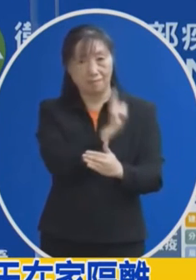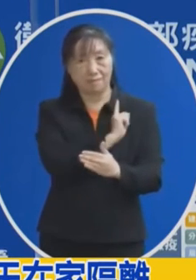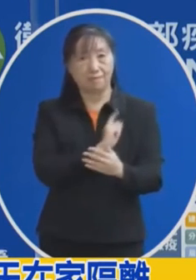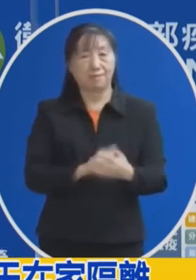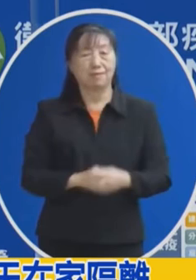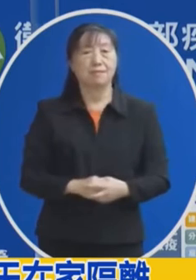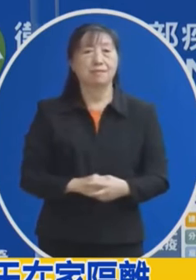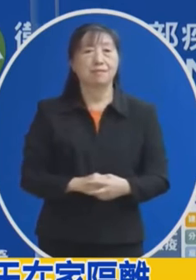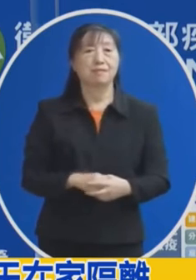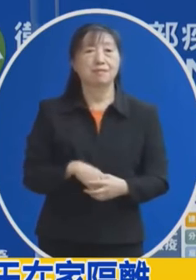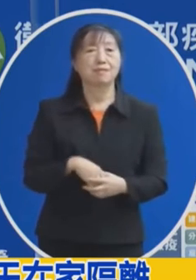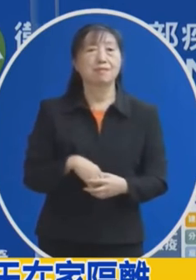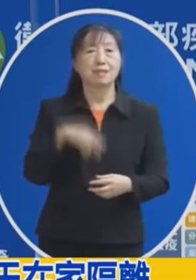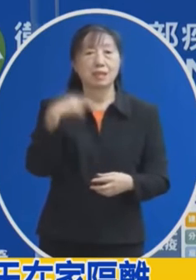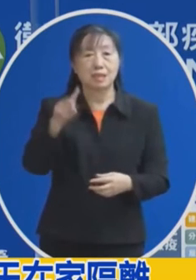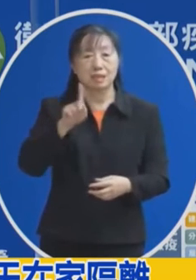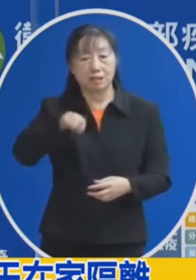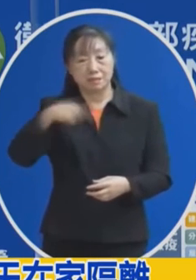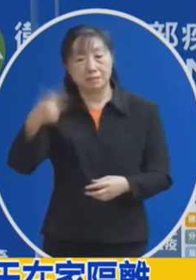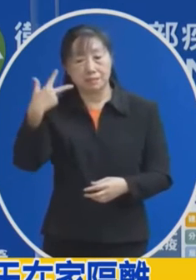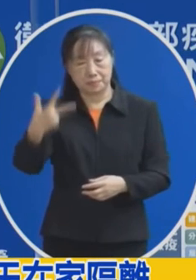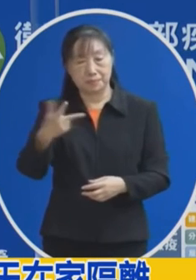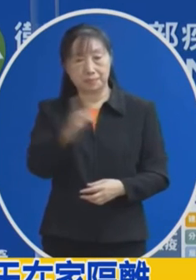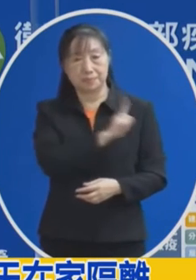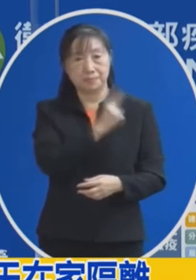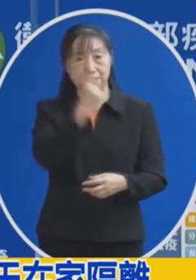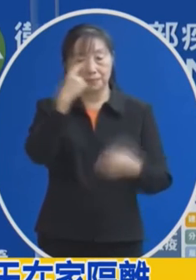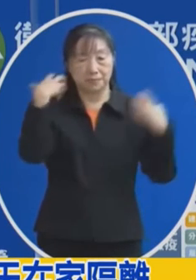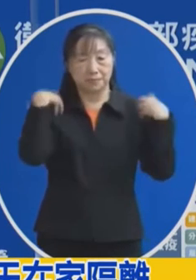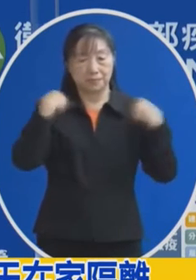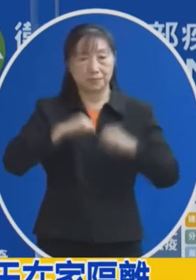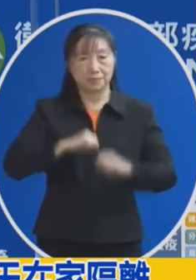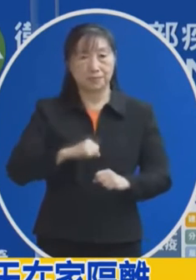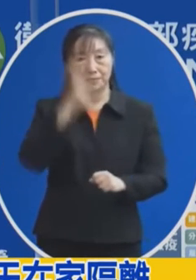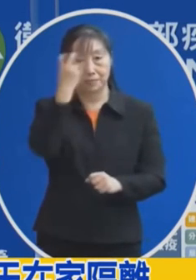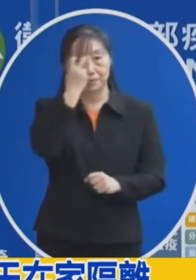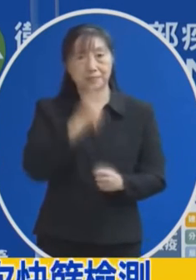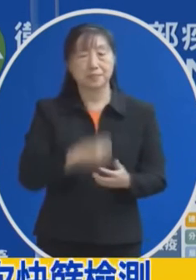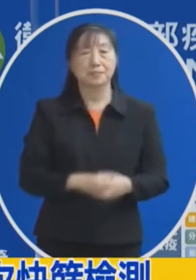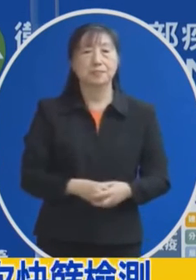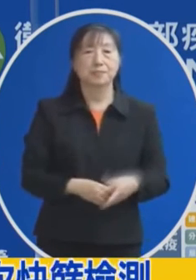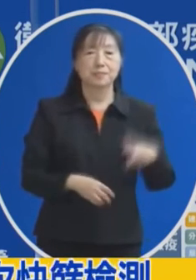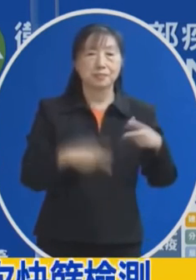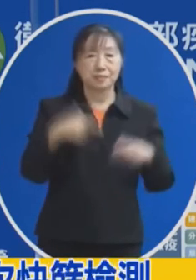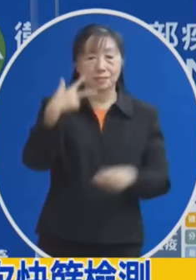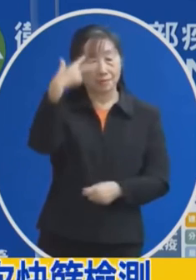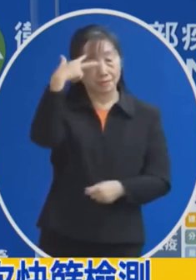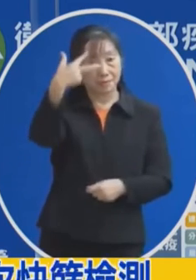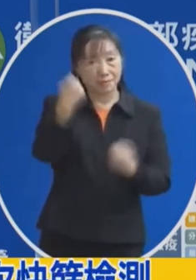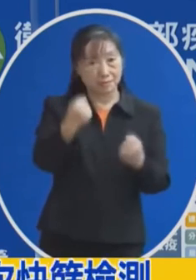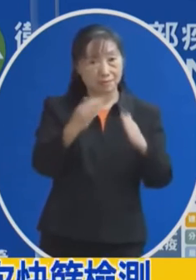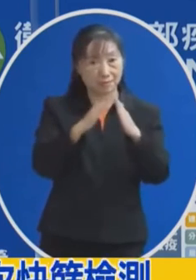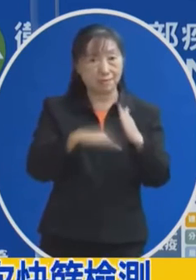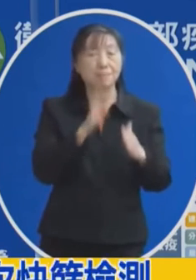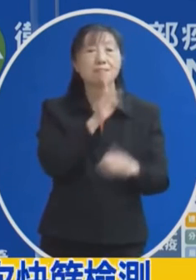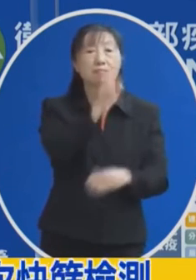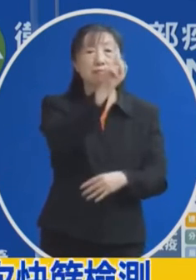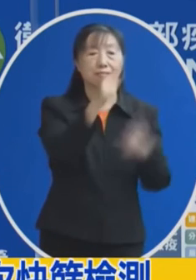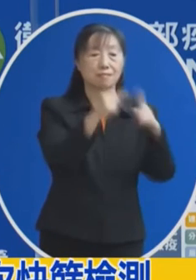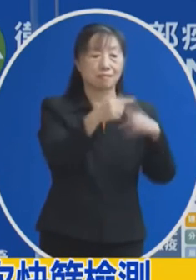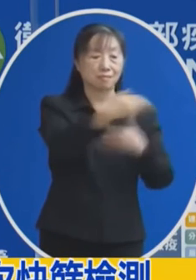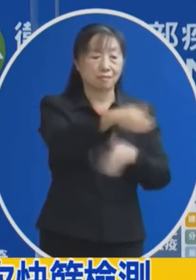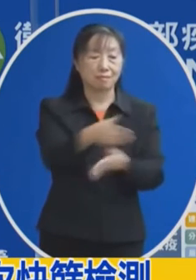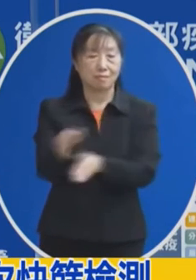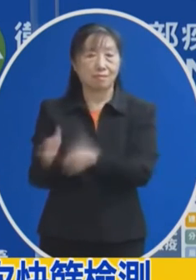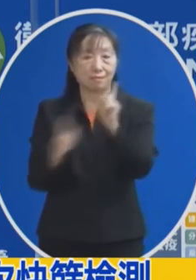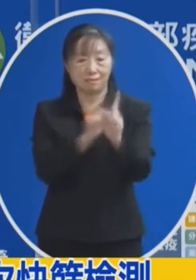检疫，然后再执行七天的自主健康管理。那七天在家里检疫的要一人一户。